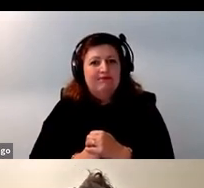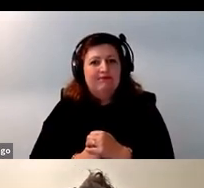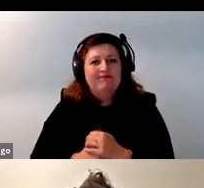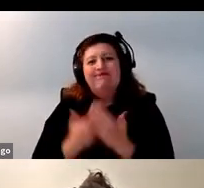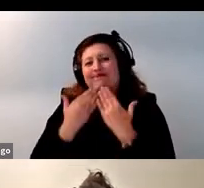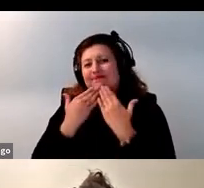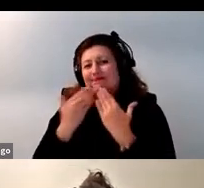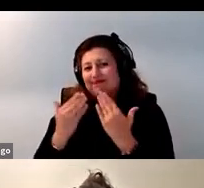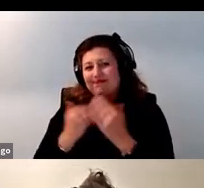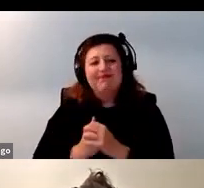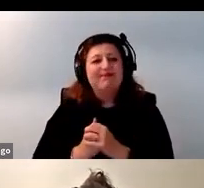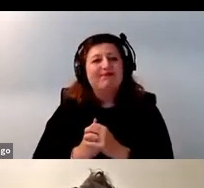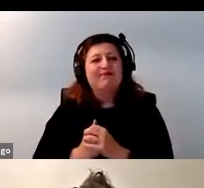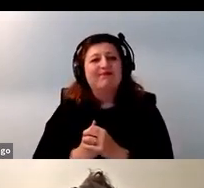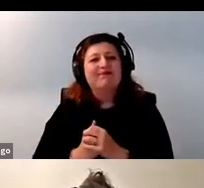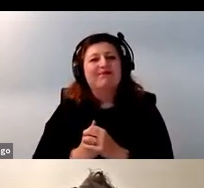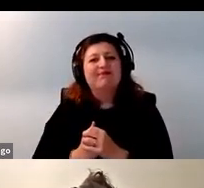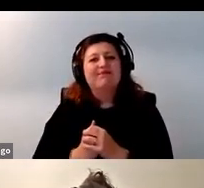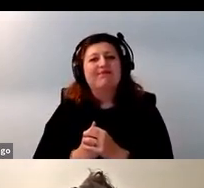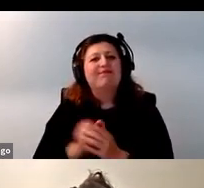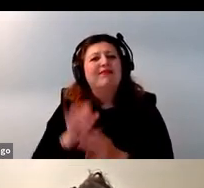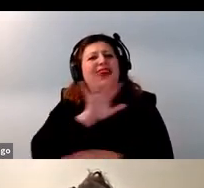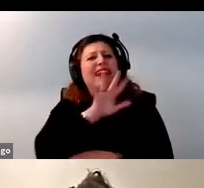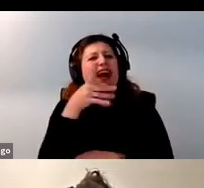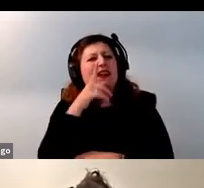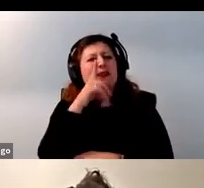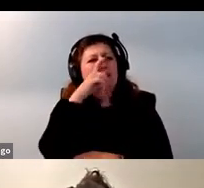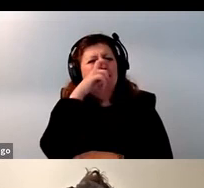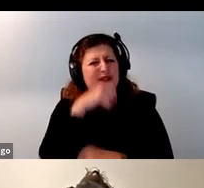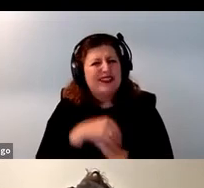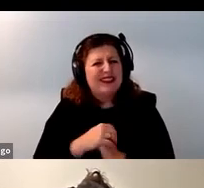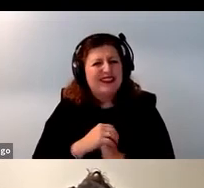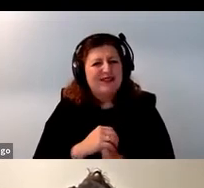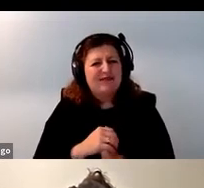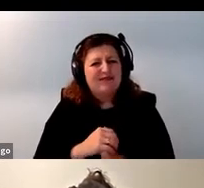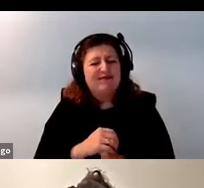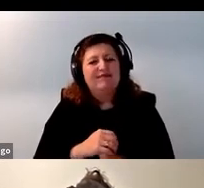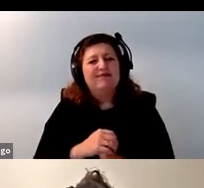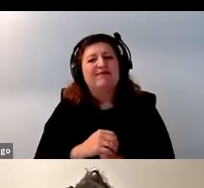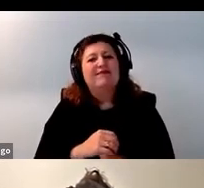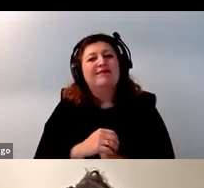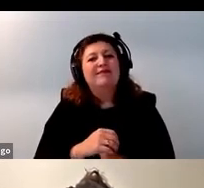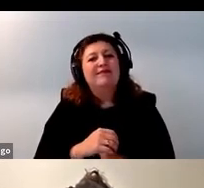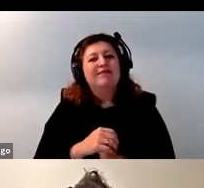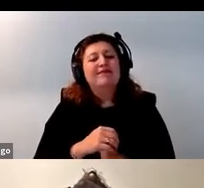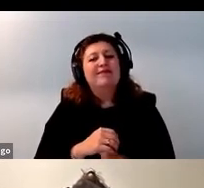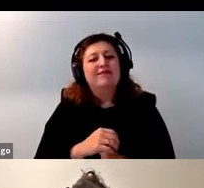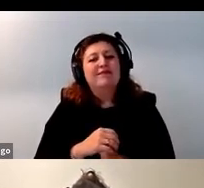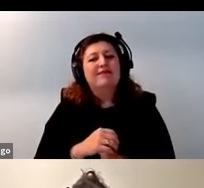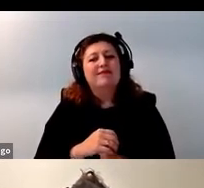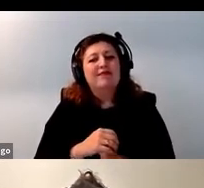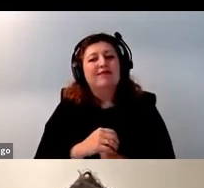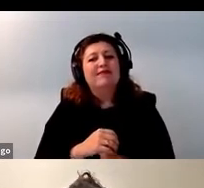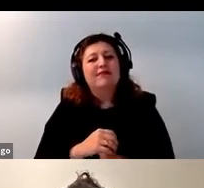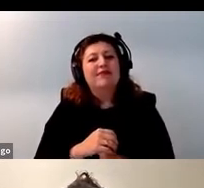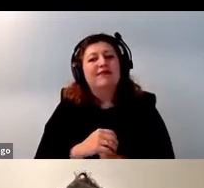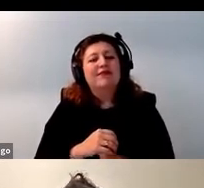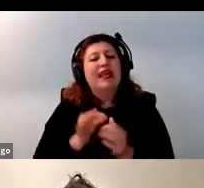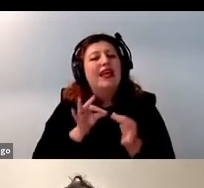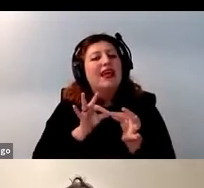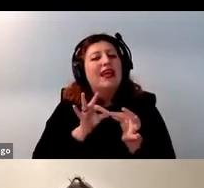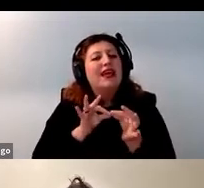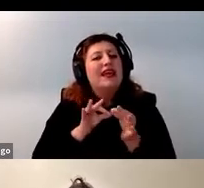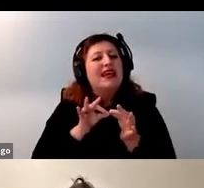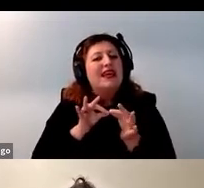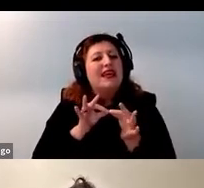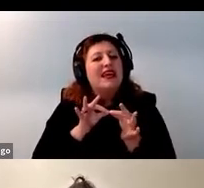Poi c'è un'altra domanda, una paracuriosità, come la definisce Giuseppe. Se l'iter burocratico è